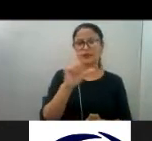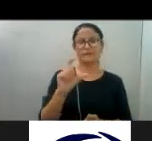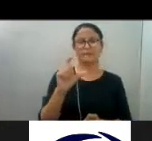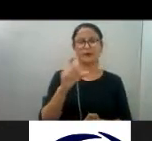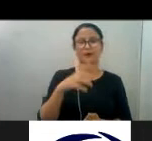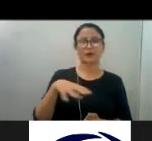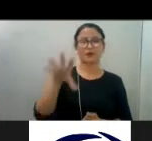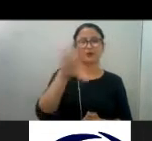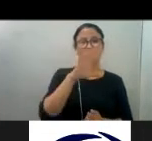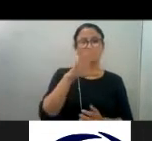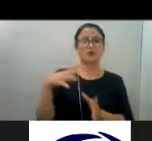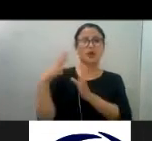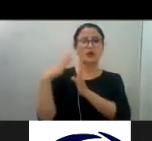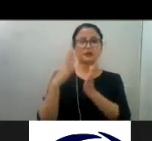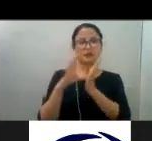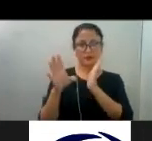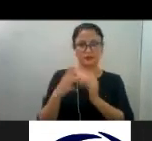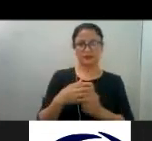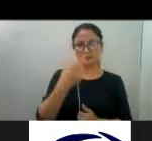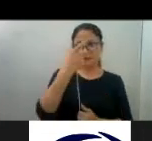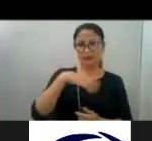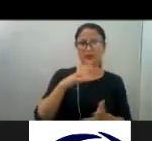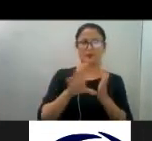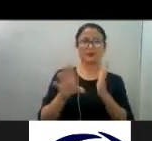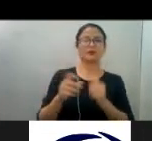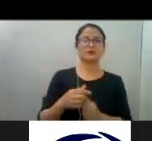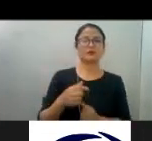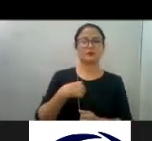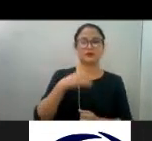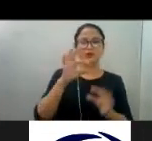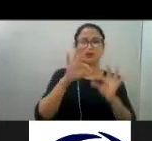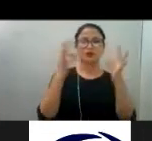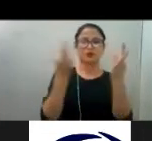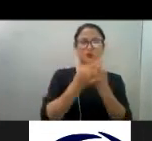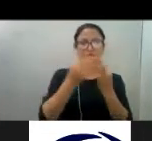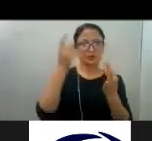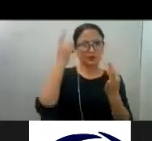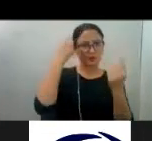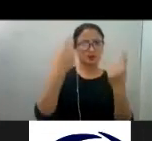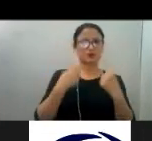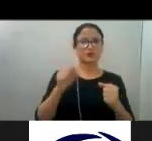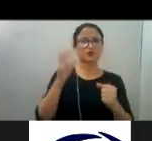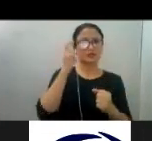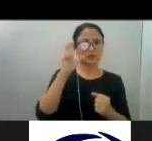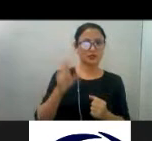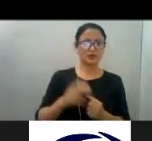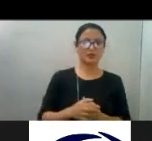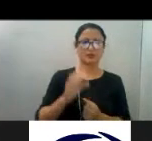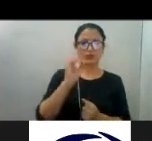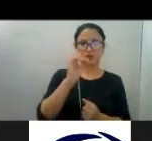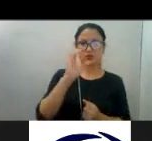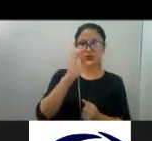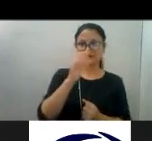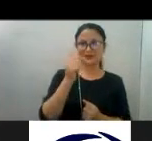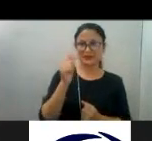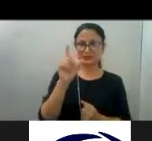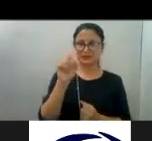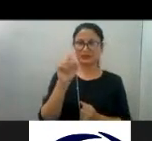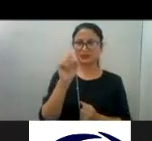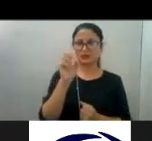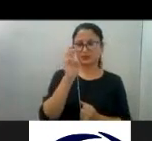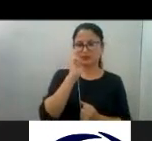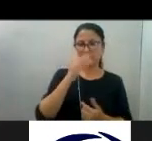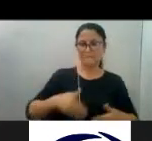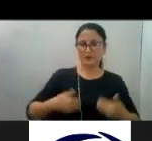सम्पूर्ण आयोजकको तर्फबाट। आज हामी विश्व मानसिक स्वास्थ्य दिवस सधैँ चाहिँ जुन अक्टोबर 10 हामी मनाउने गरिन्छ त्यसको